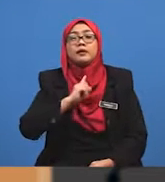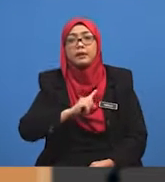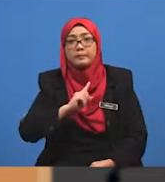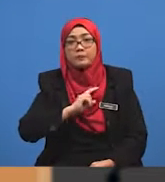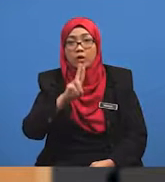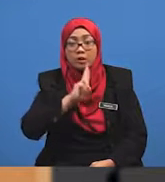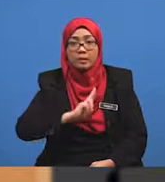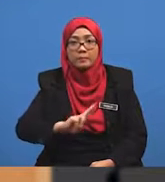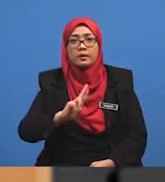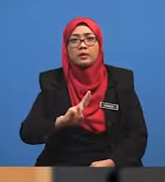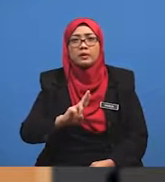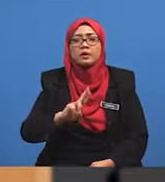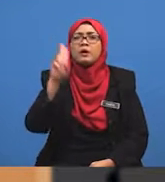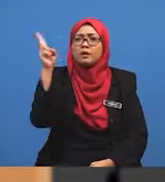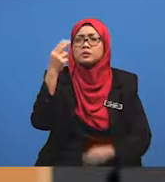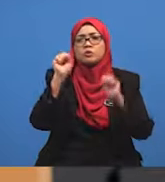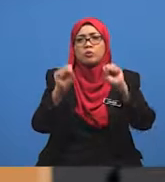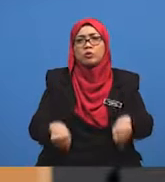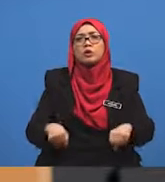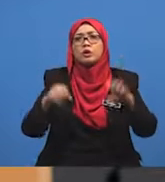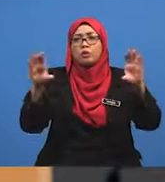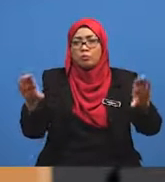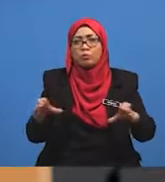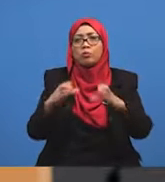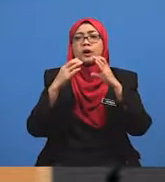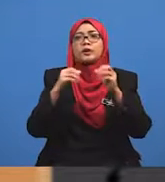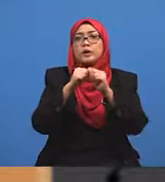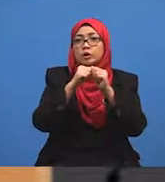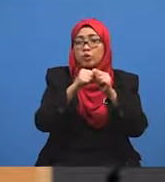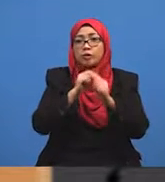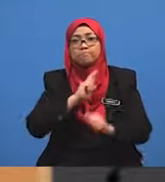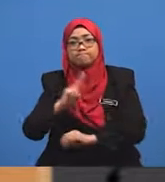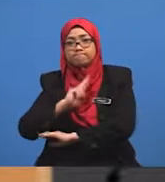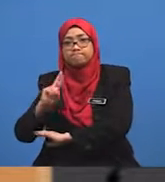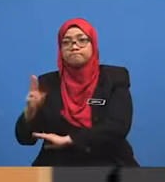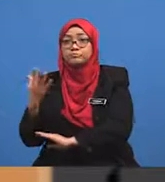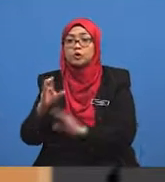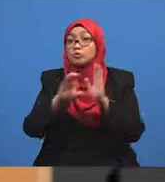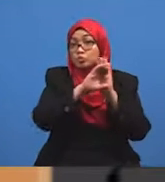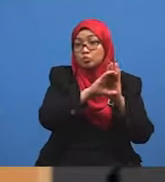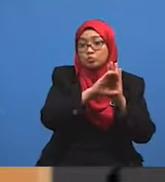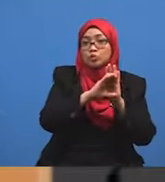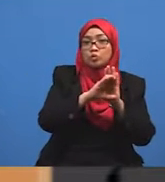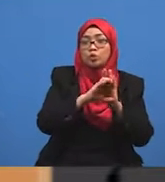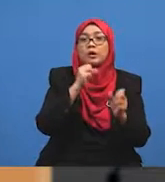berkaitan agama ini hanya boleh dilakukan oleh penganut agamanya saja. Seperti contoh pekerjaan yang berkaitan dengan